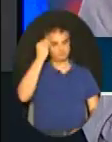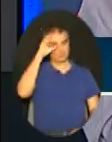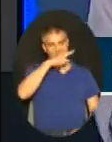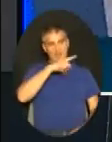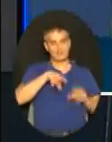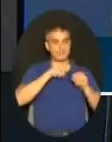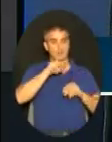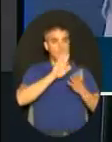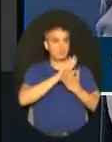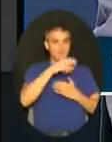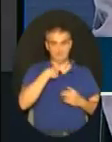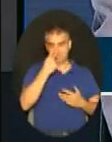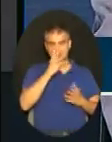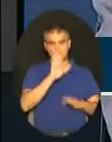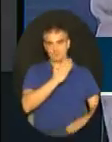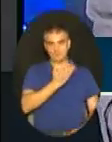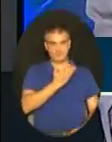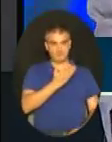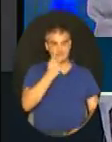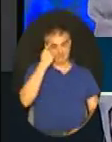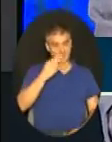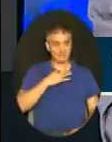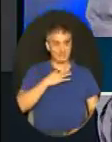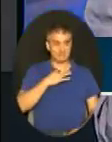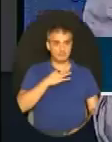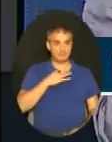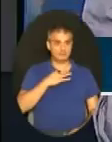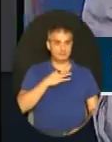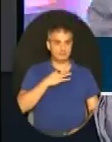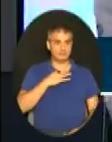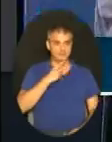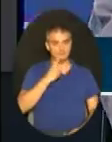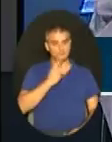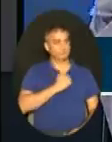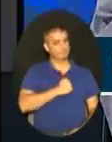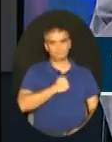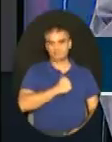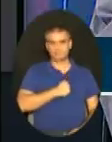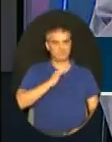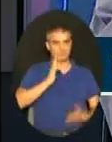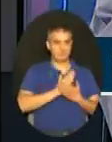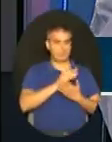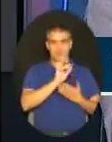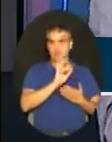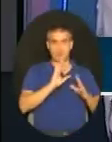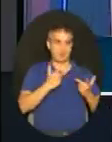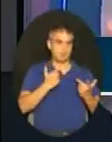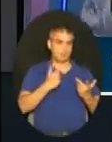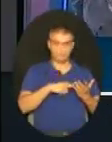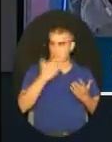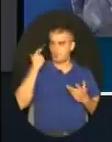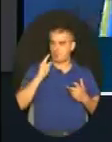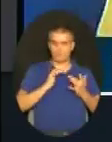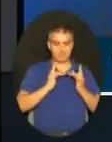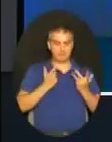פירות 2015. ראינו את נתניהו. לדעתי הוא הצטער מאוד על ההחלטה שלו. מדוע? כי אז לא היה